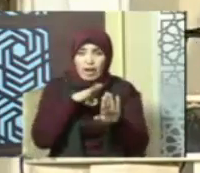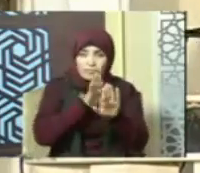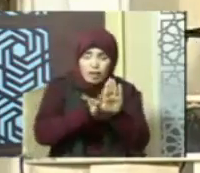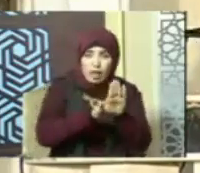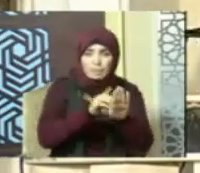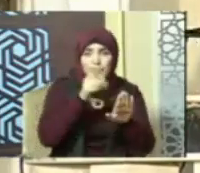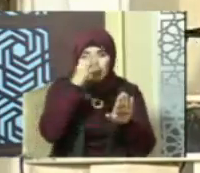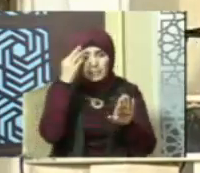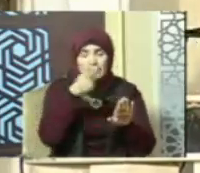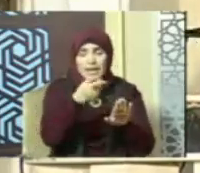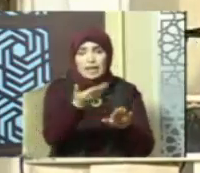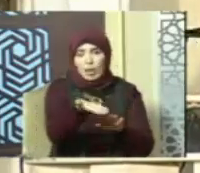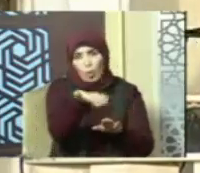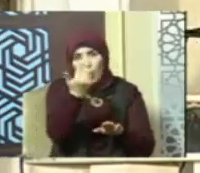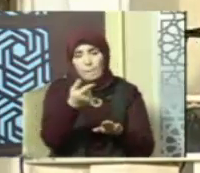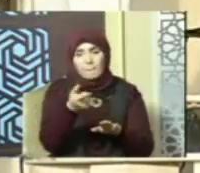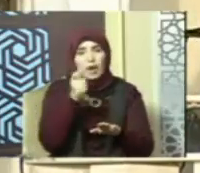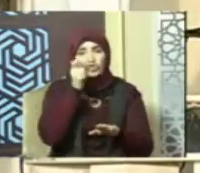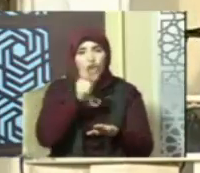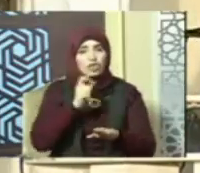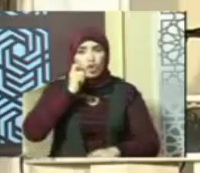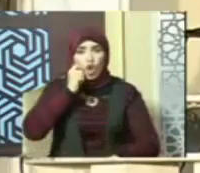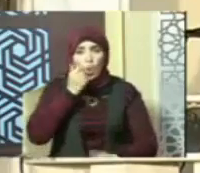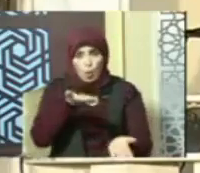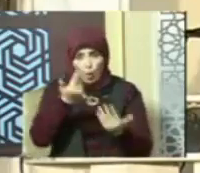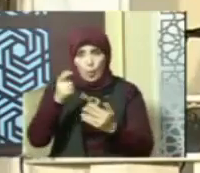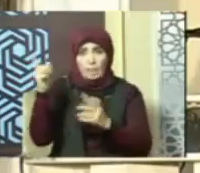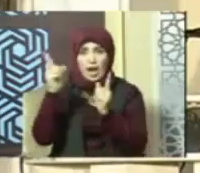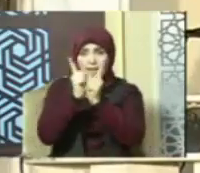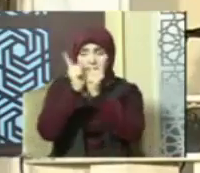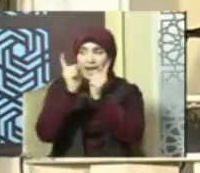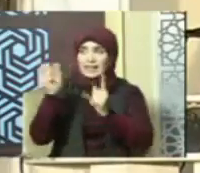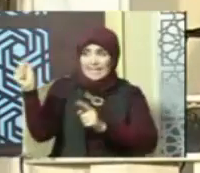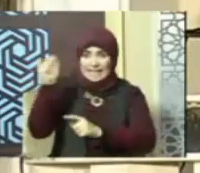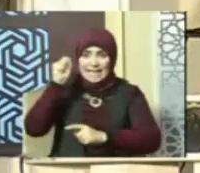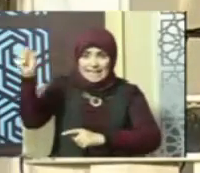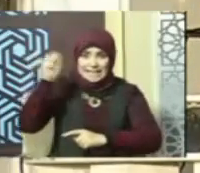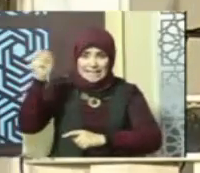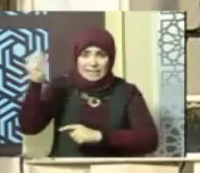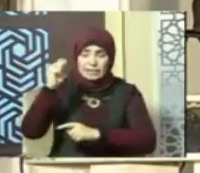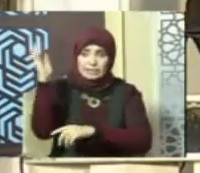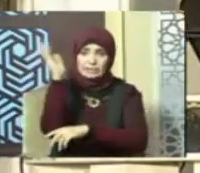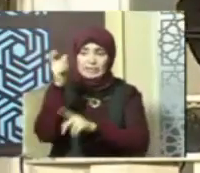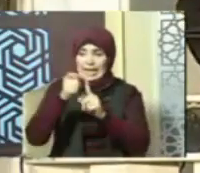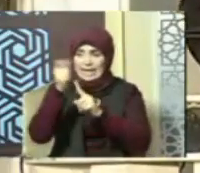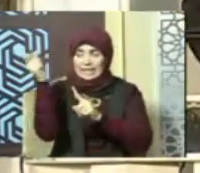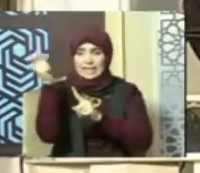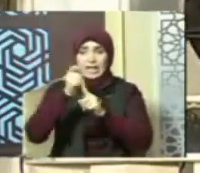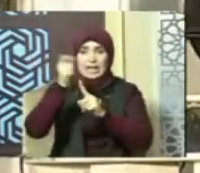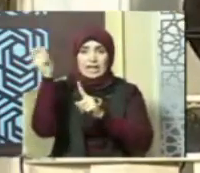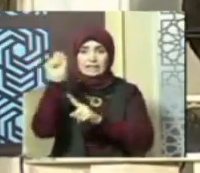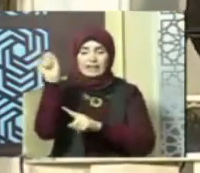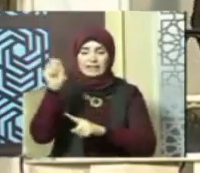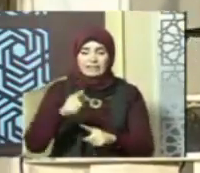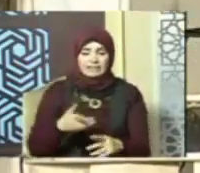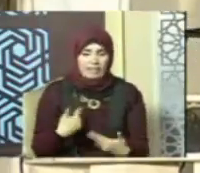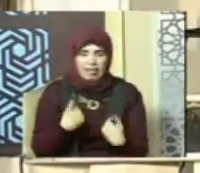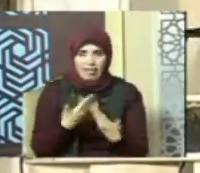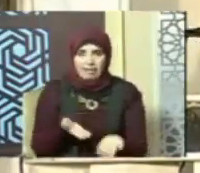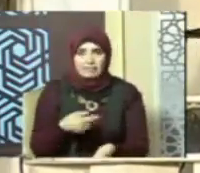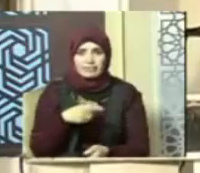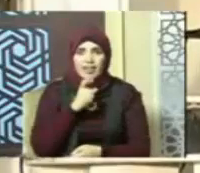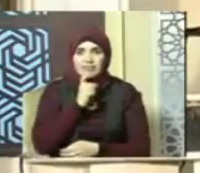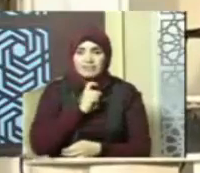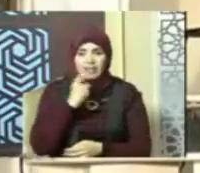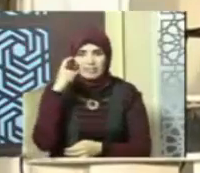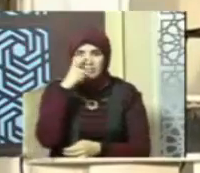أن يهزوا نخلة أو جذع نخلة، لقالوا: ماذا تصنع أنت يا رجل يا قوي يا فتي في